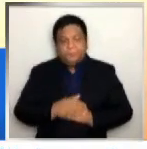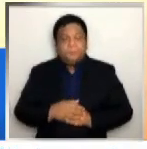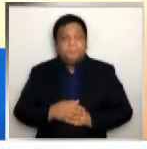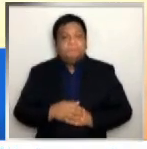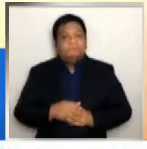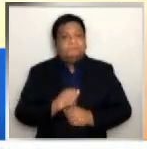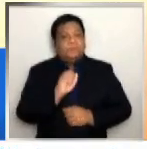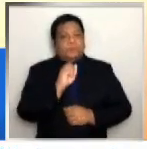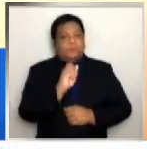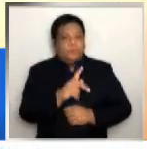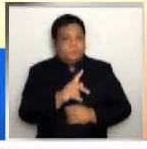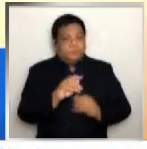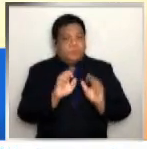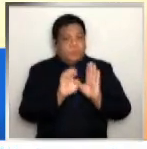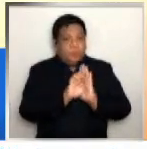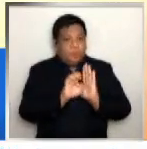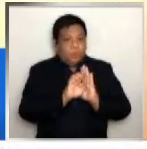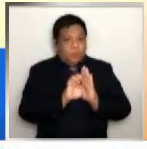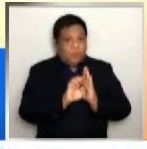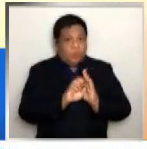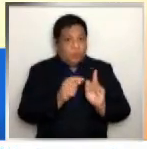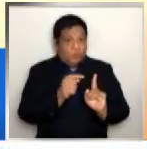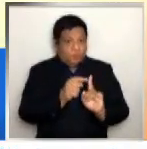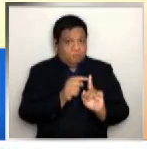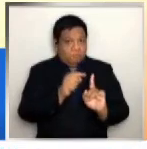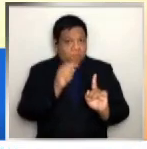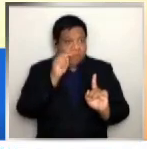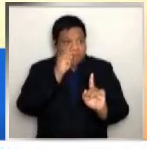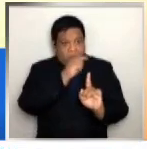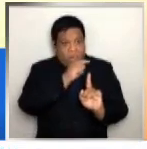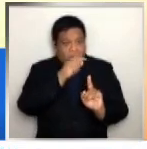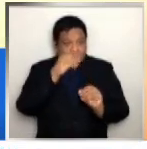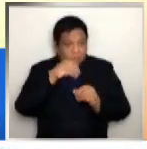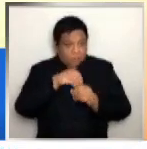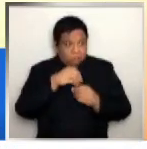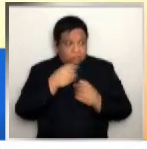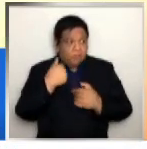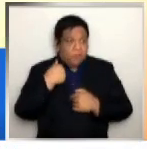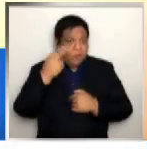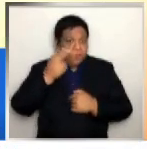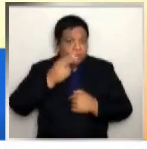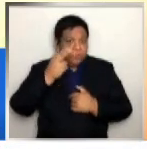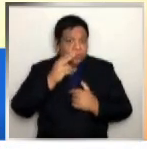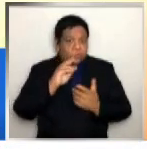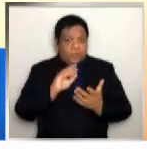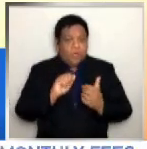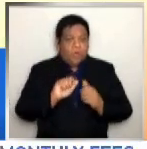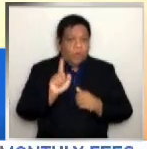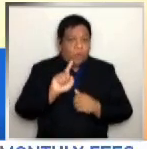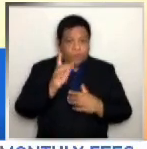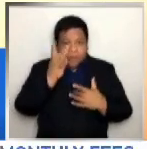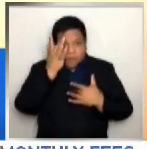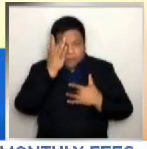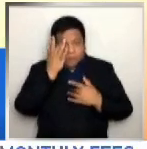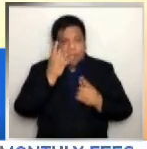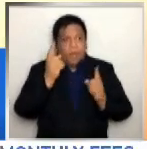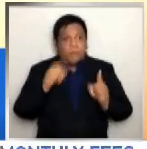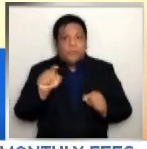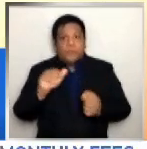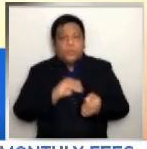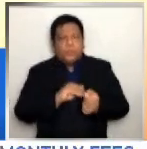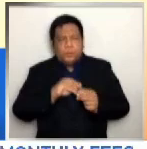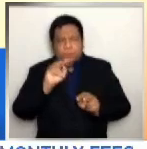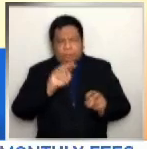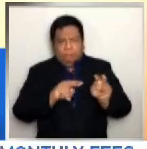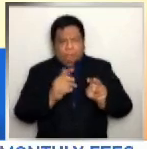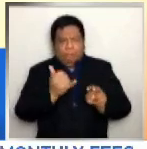Kung halimbawa, nagsinungaling yung isang pasyente sa kanyang medical history, tapos based on that, nagkaroon ng maling diagnosis yung doktor, may